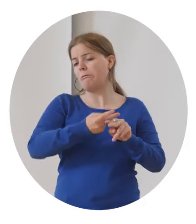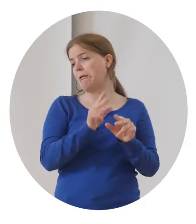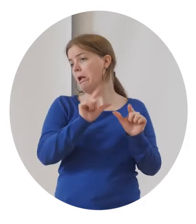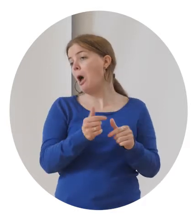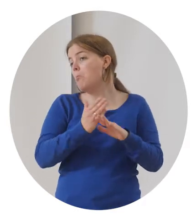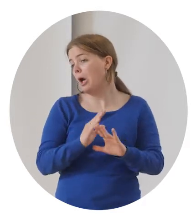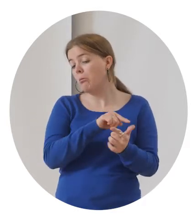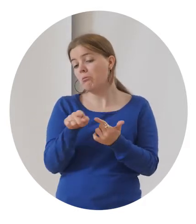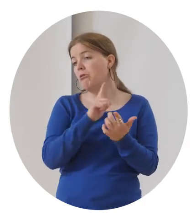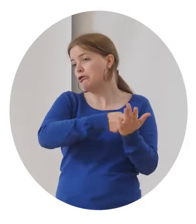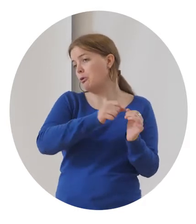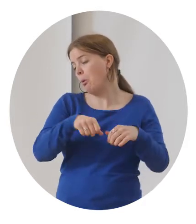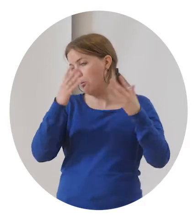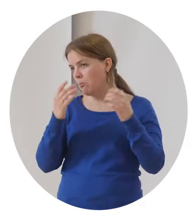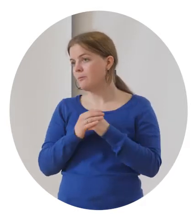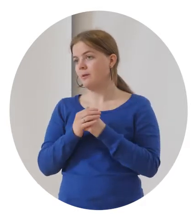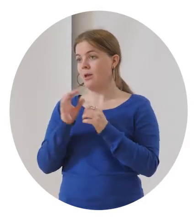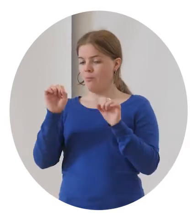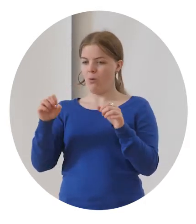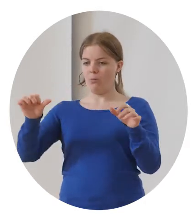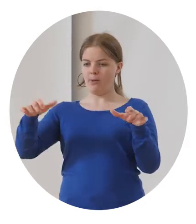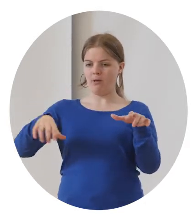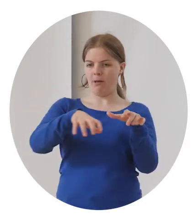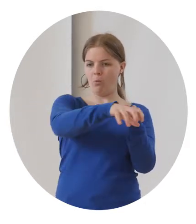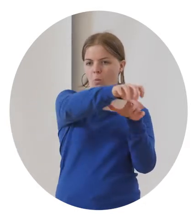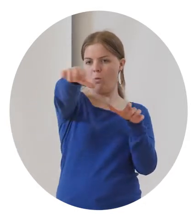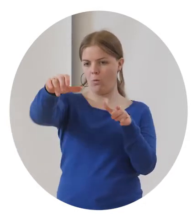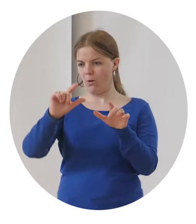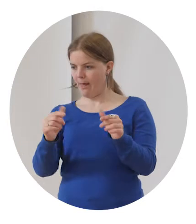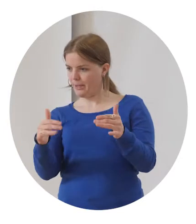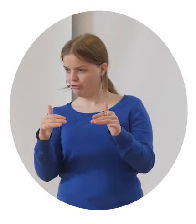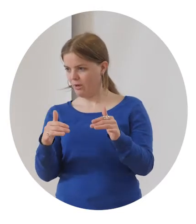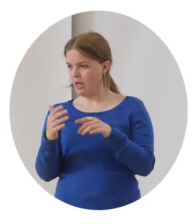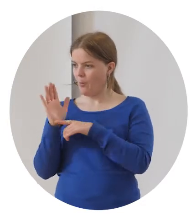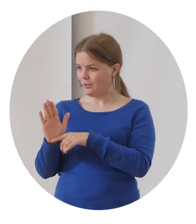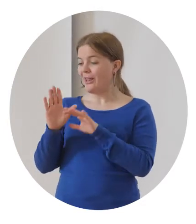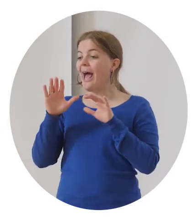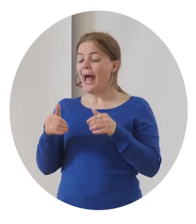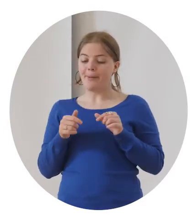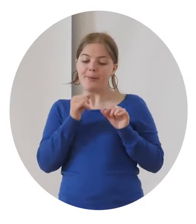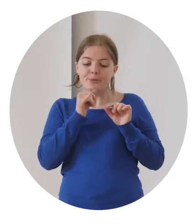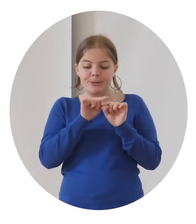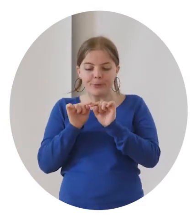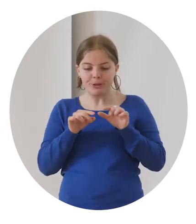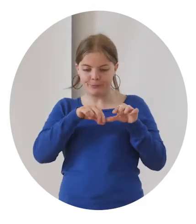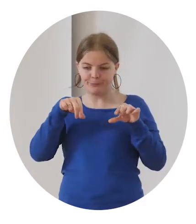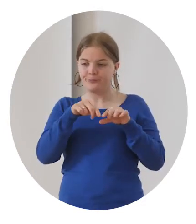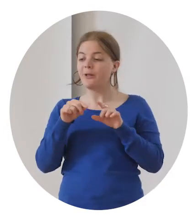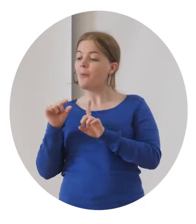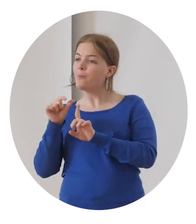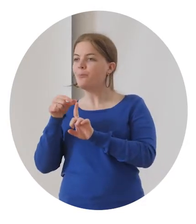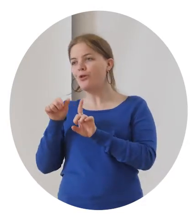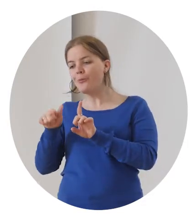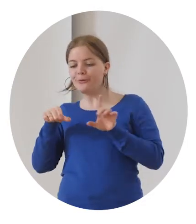qui existent déjà toutes faites, de pouvoir d'abord représenter le parcours existant pour pouvoir le faire avec le petit